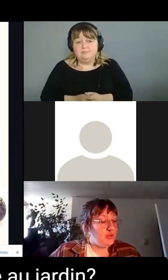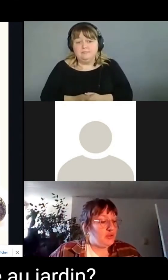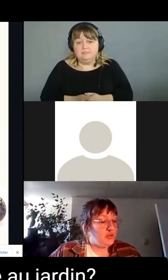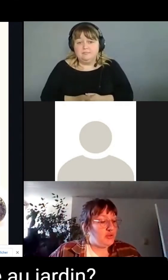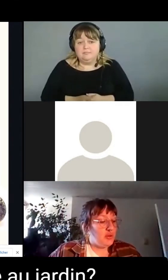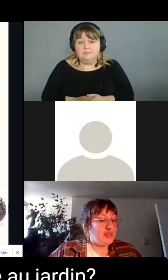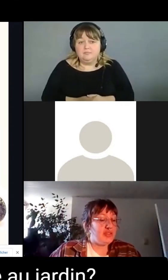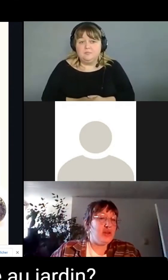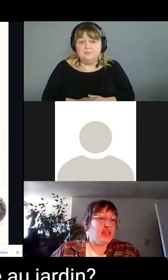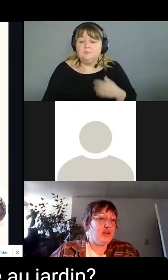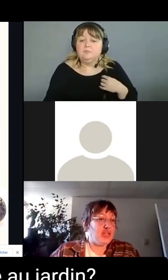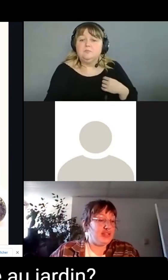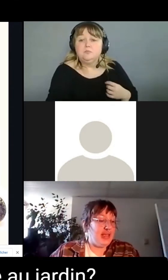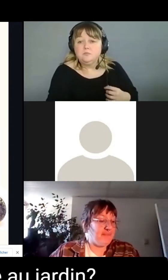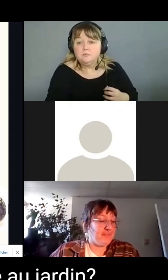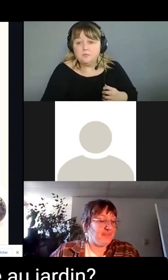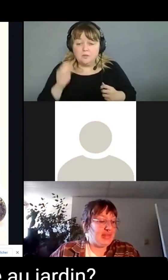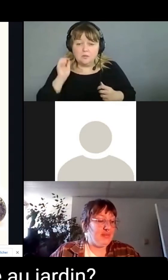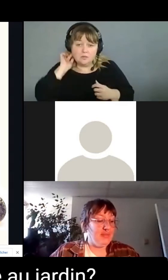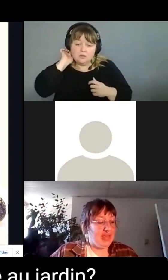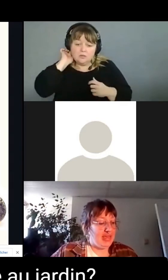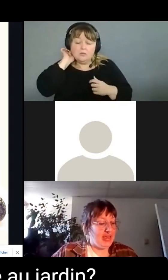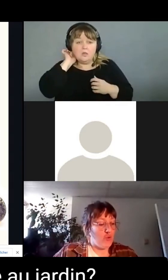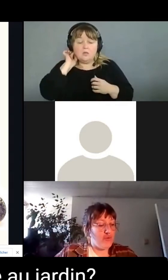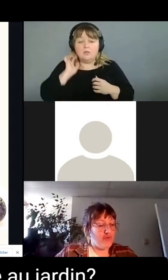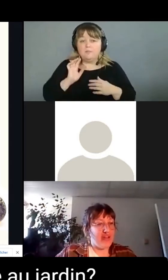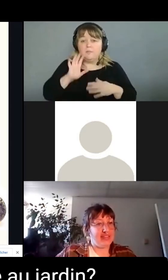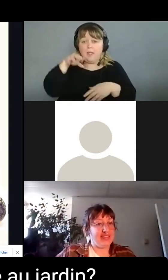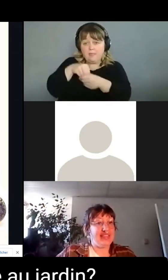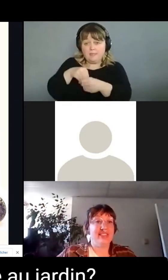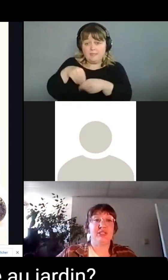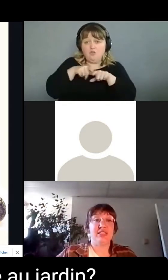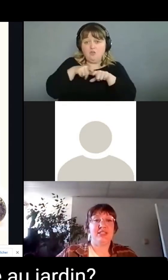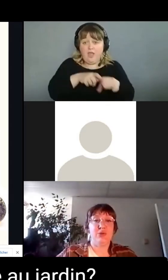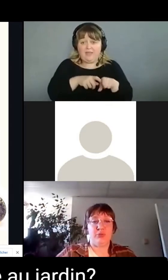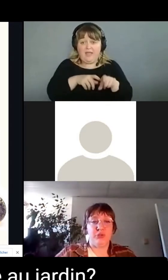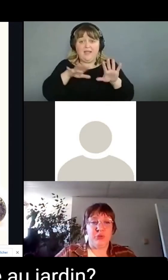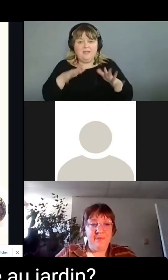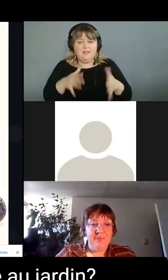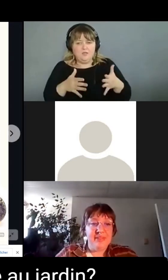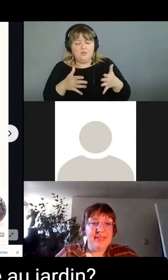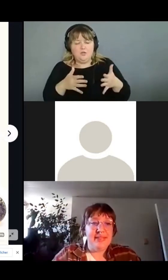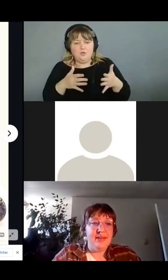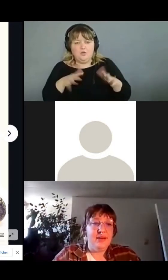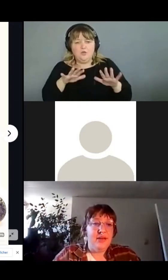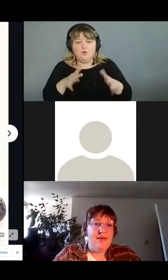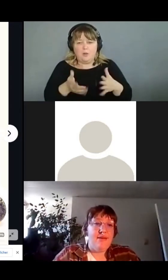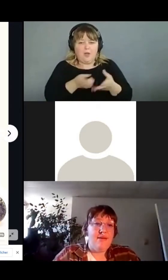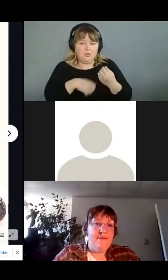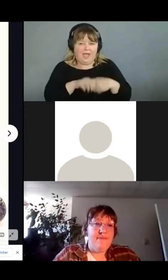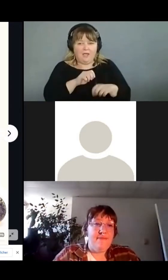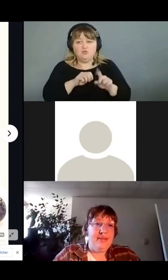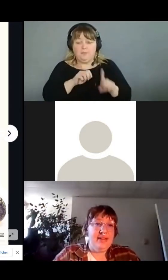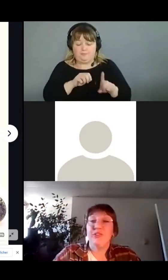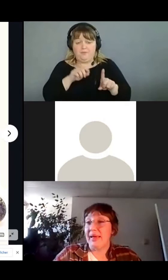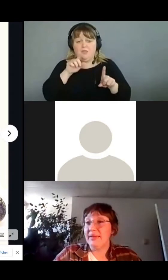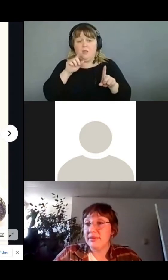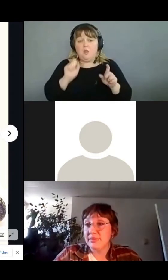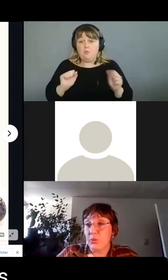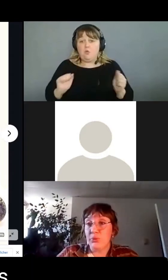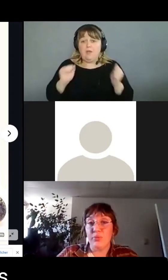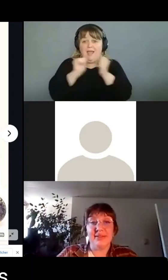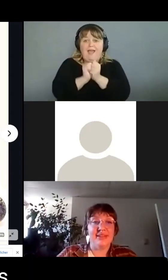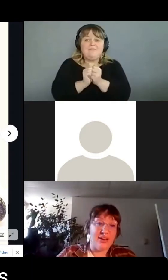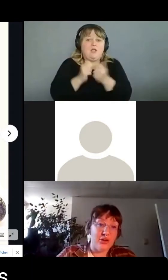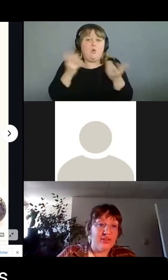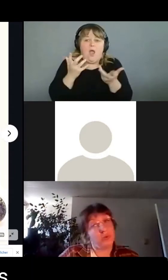Donc, comment est-ce qu'on l'intègre au jardin? Eh bien, on peut faire des associations comme suit. Il y a la tomate.